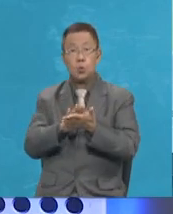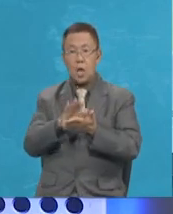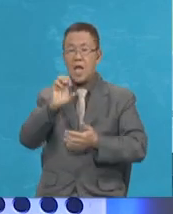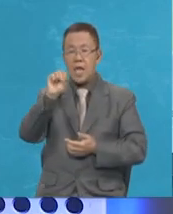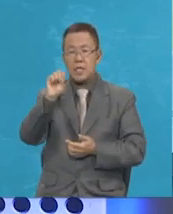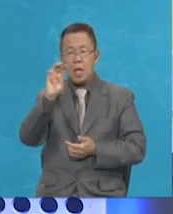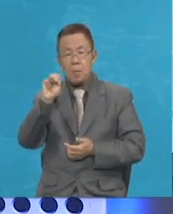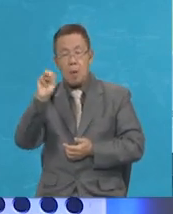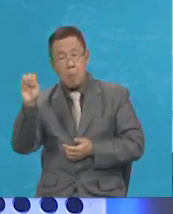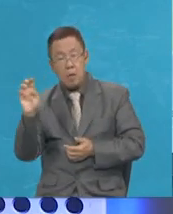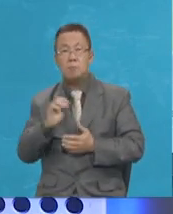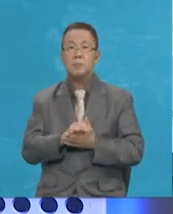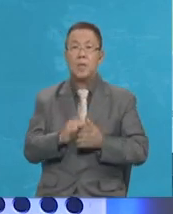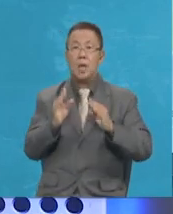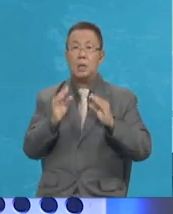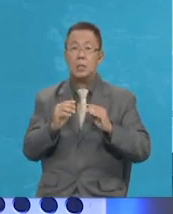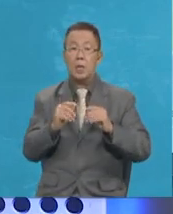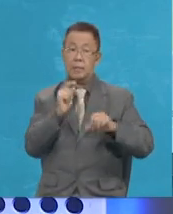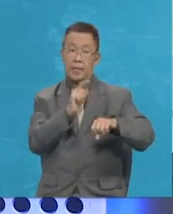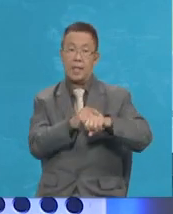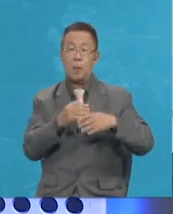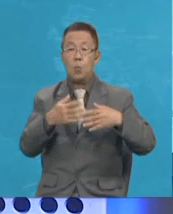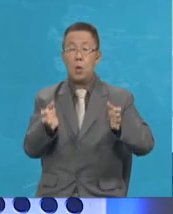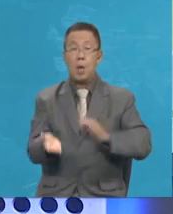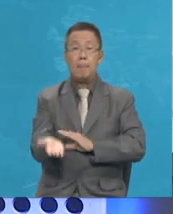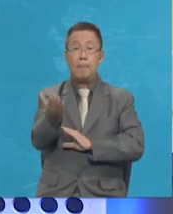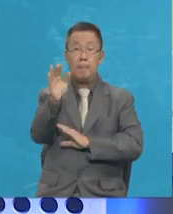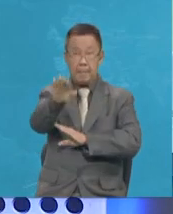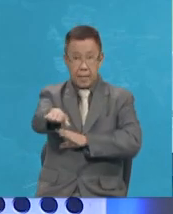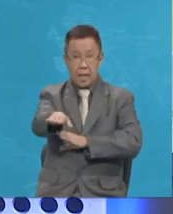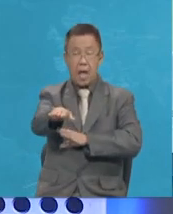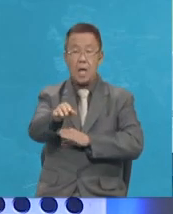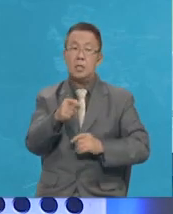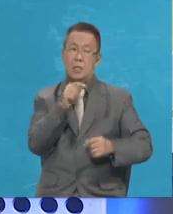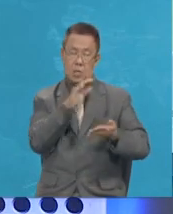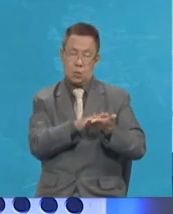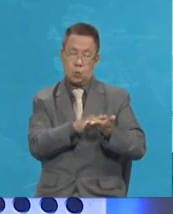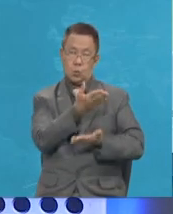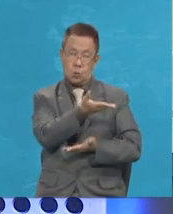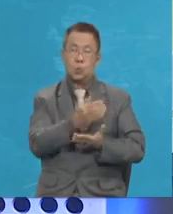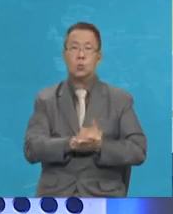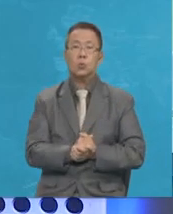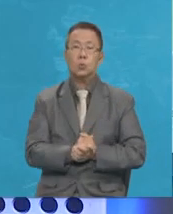srimulya sarjana majelis penyerahannya berlangsung petang tadi di sekolah berkenaan